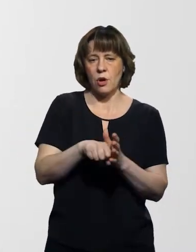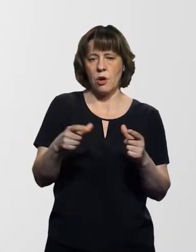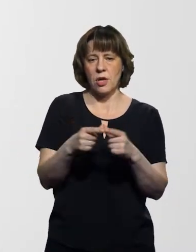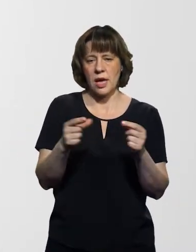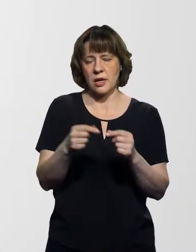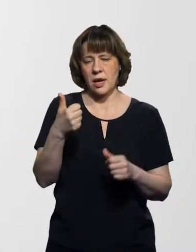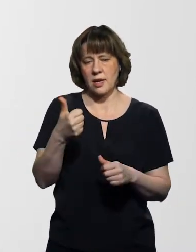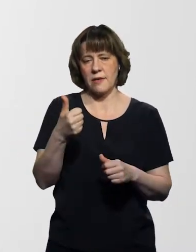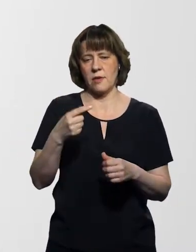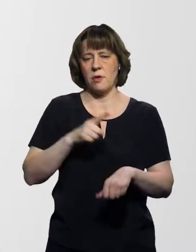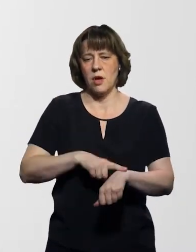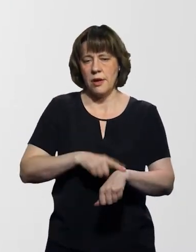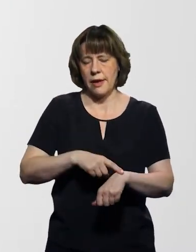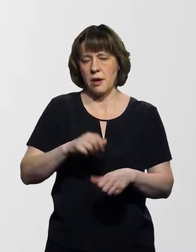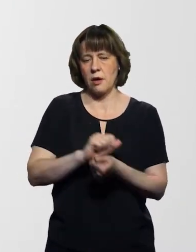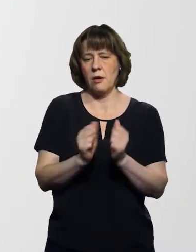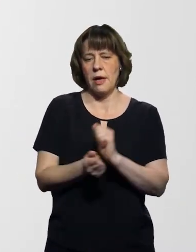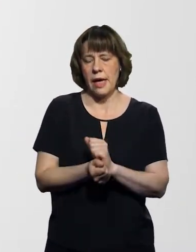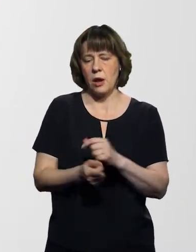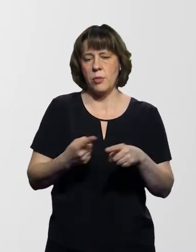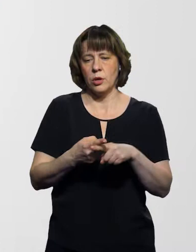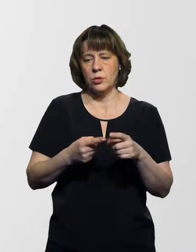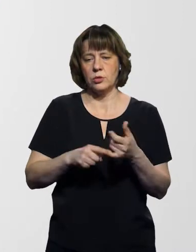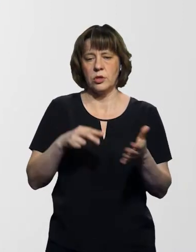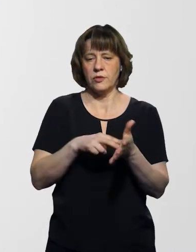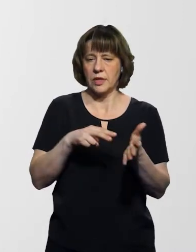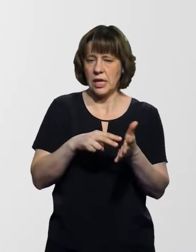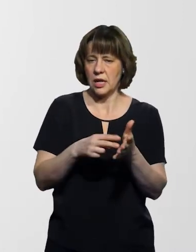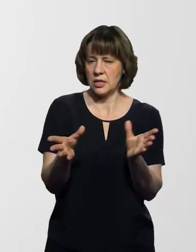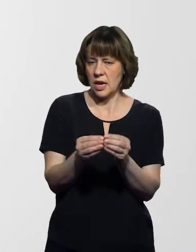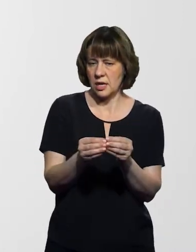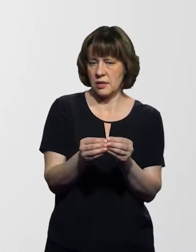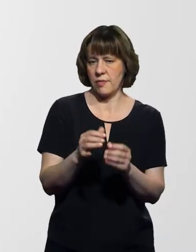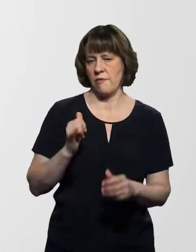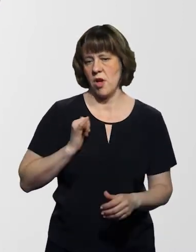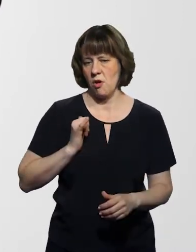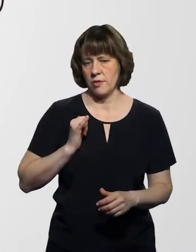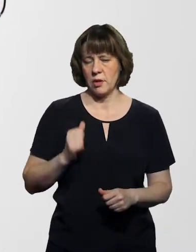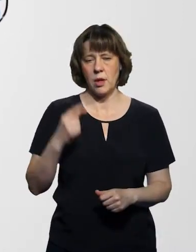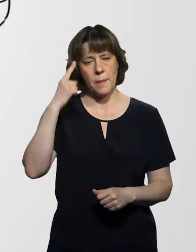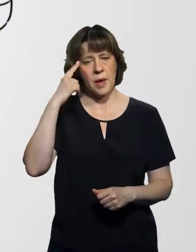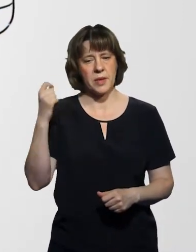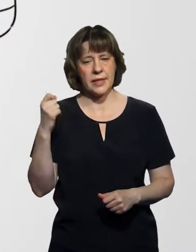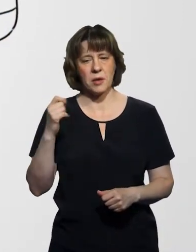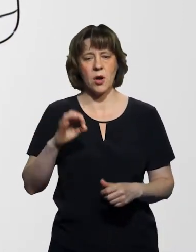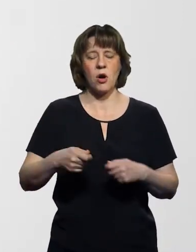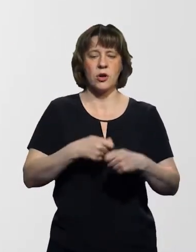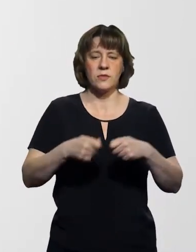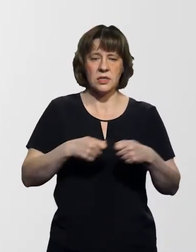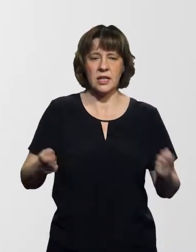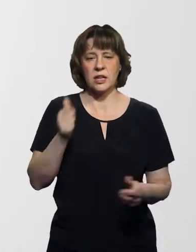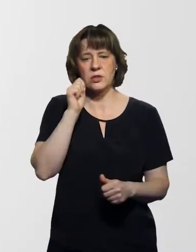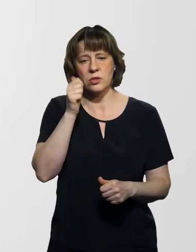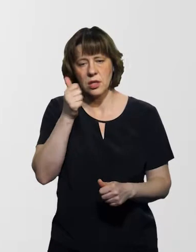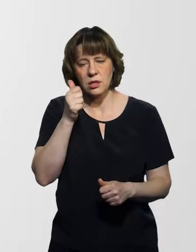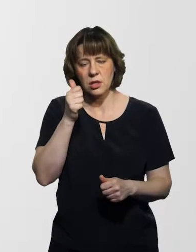ręka. Dzięki połączeniu noża i widelca w jednym sztućcu, jedzenie będzie znacznie łatwiejsze. Pamiętajmy też o rozwiązaniach, które spotykamy na co